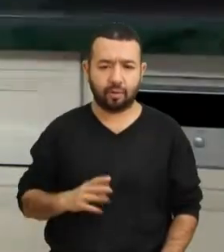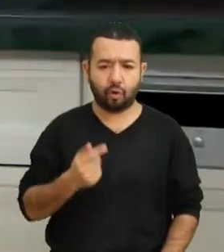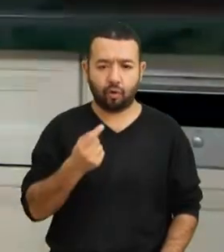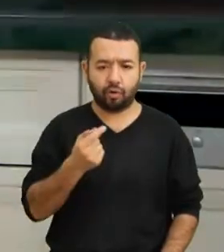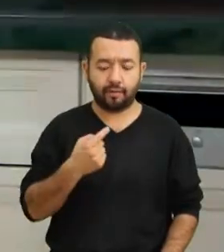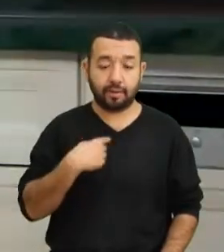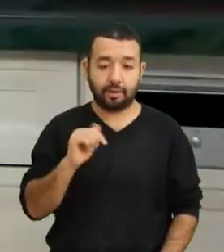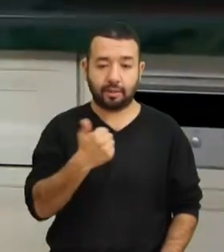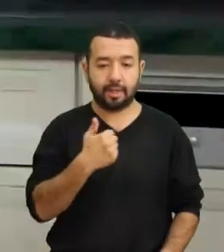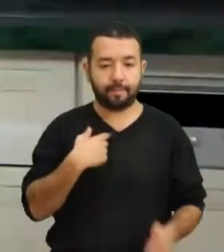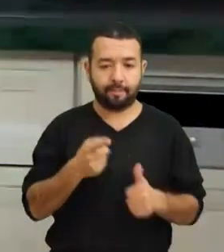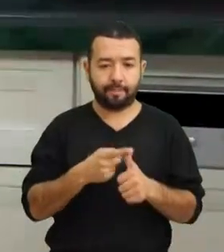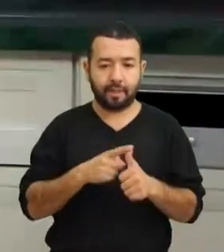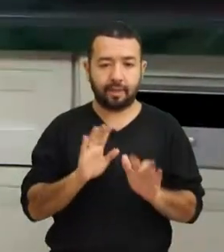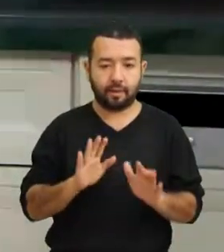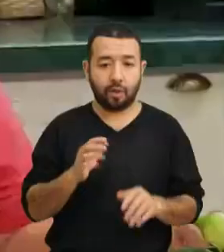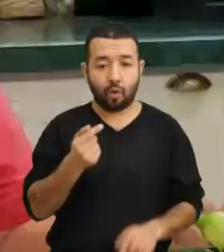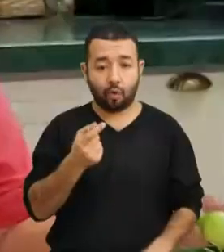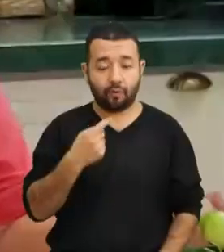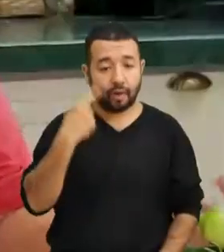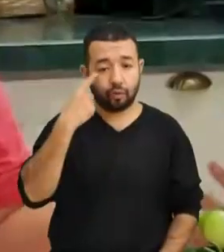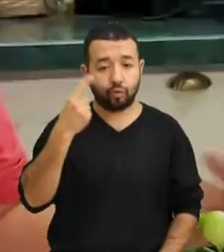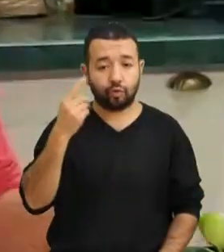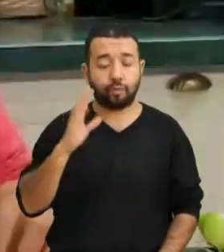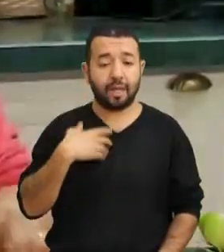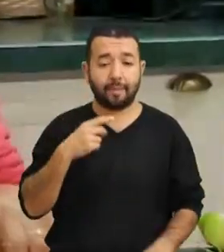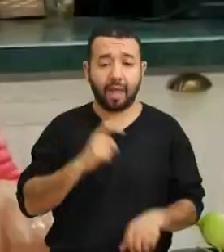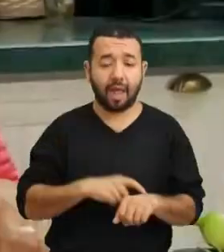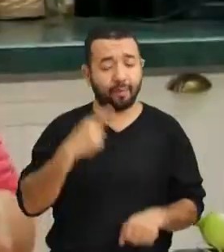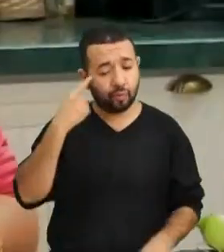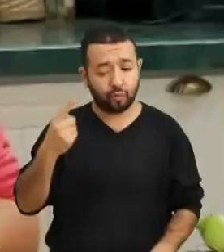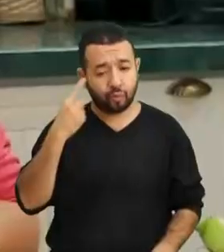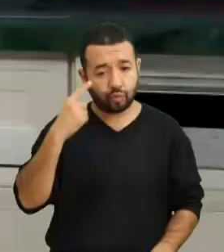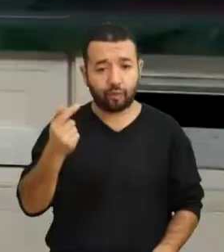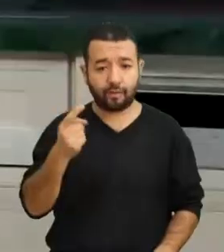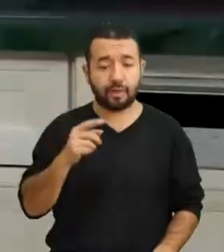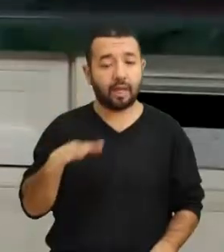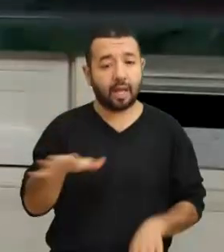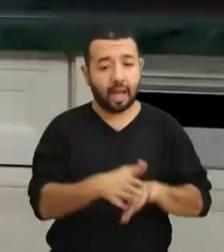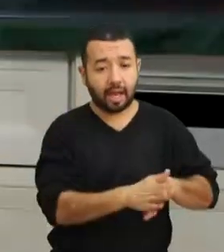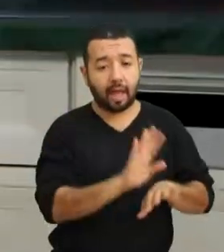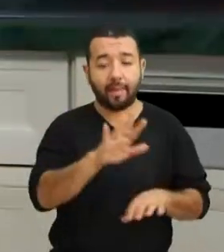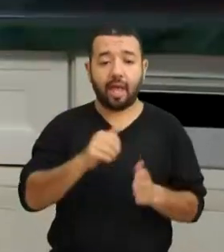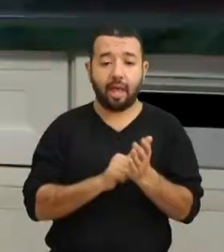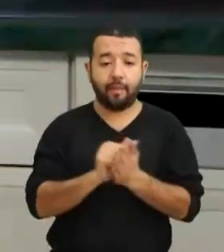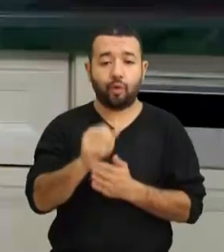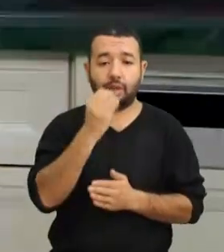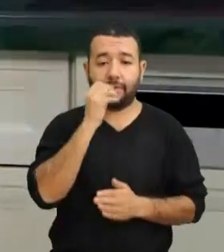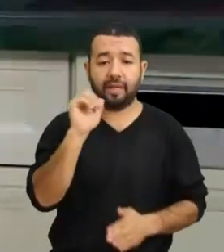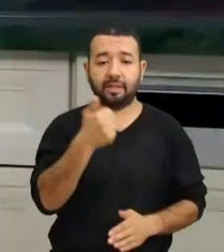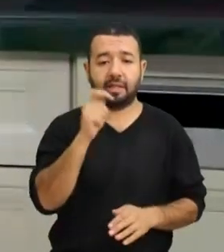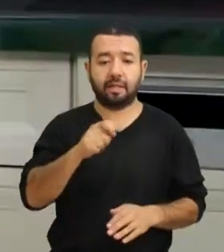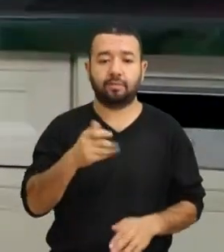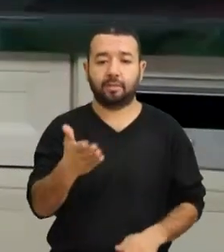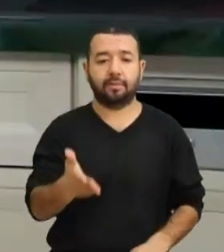fasulye forever. Yani kuru fasulye düşünmediğim an bile yok. Ama sen bütün yemekleri çok